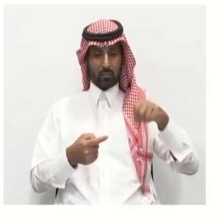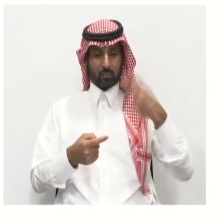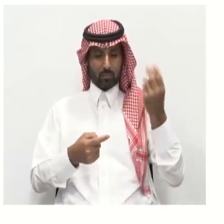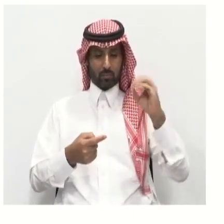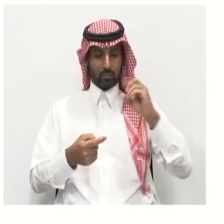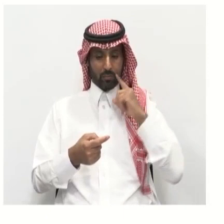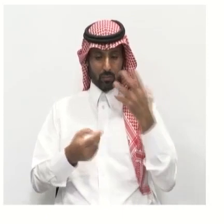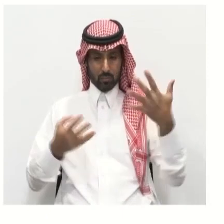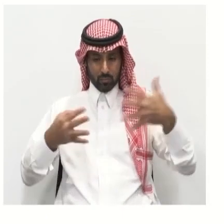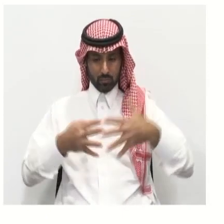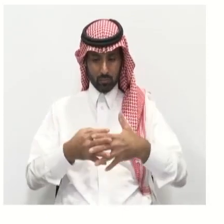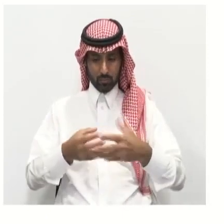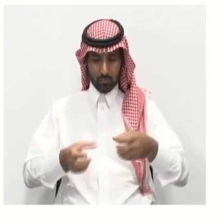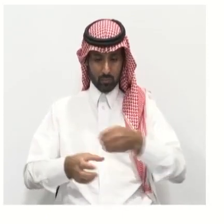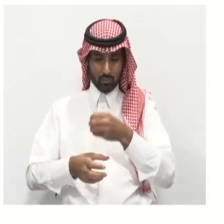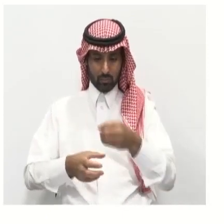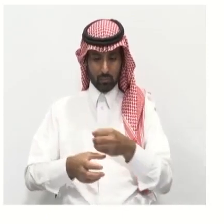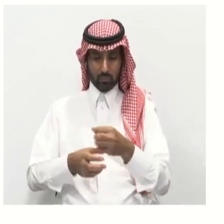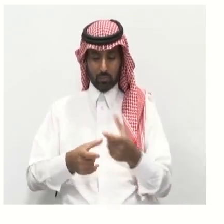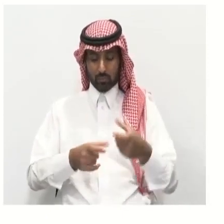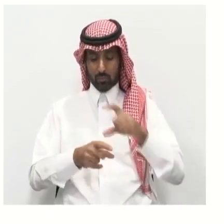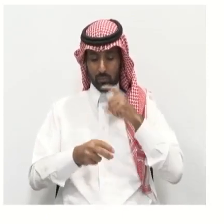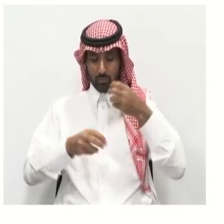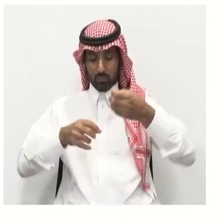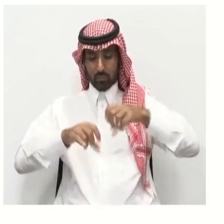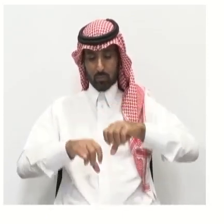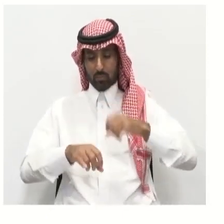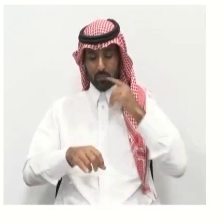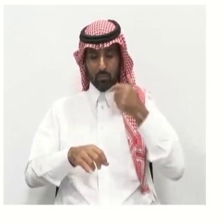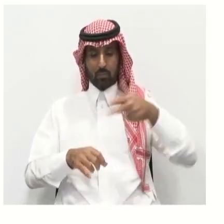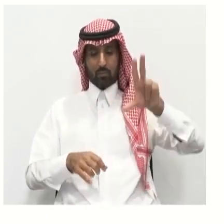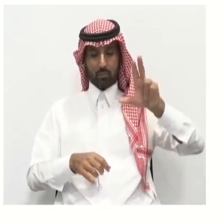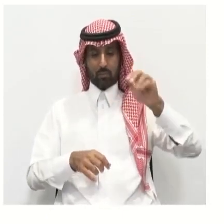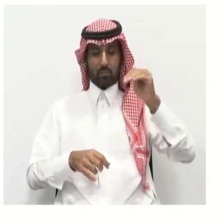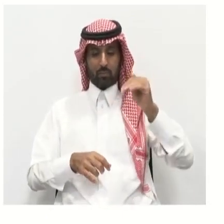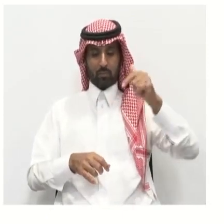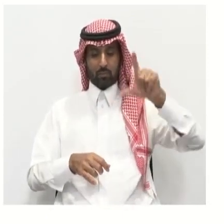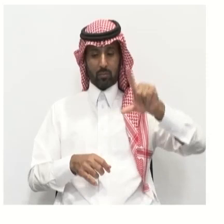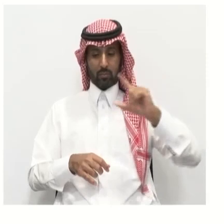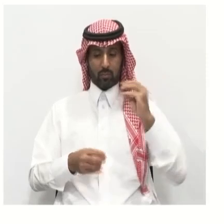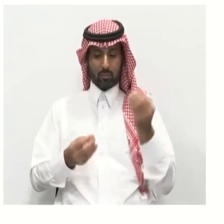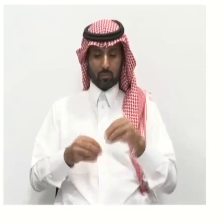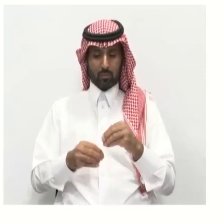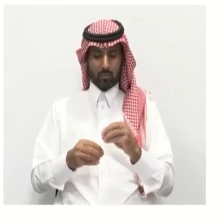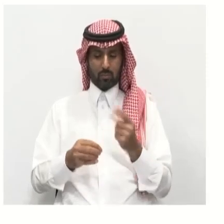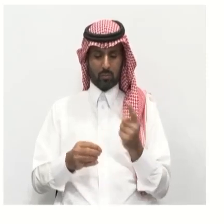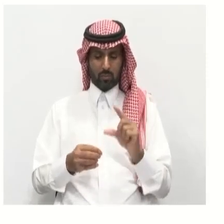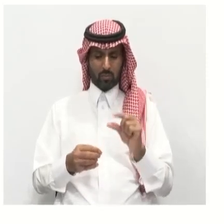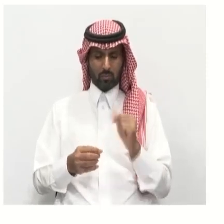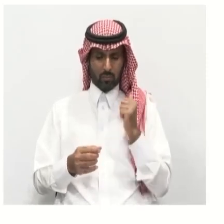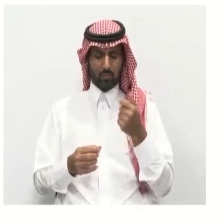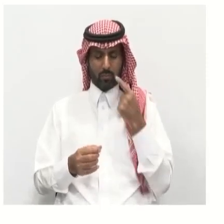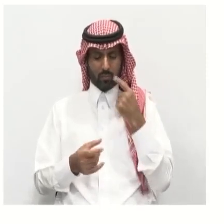التفاعل بهذا الشكل وضعنا الحمض الخل مع كميه قليله من ايش من